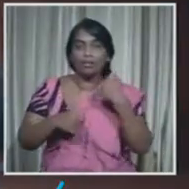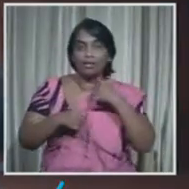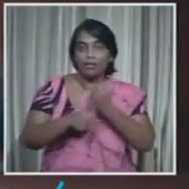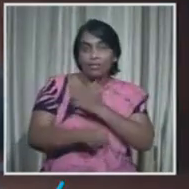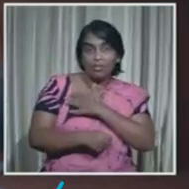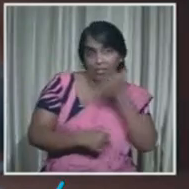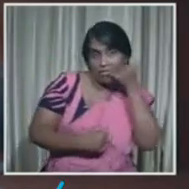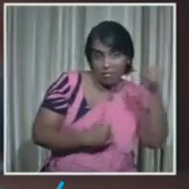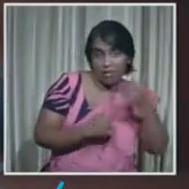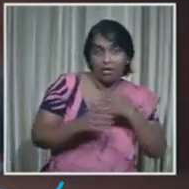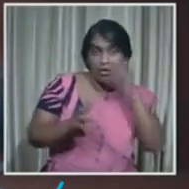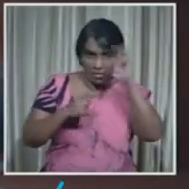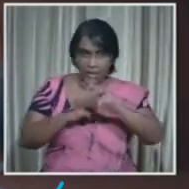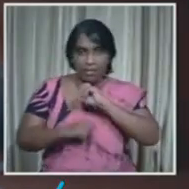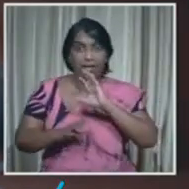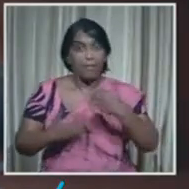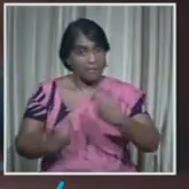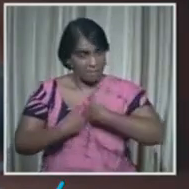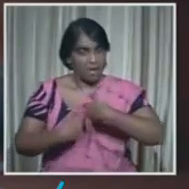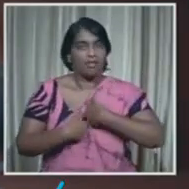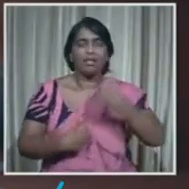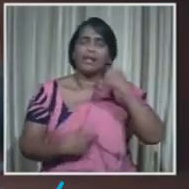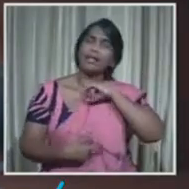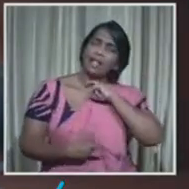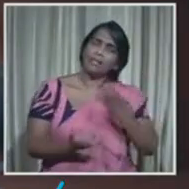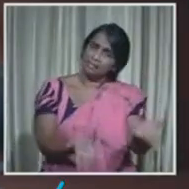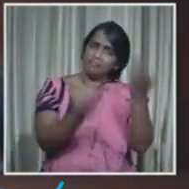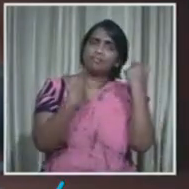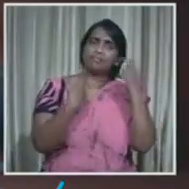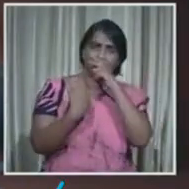इट द कैगान नो ना